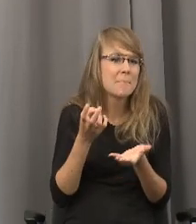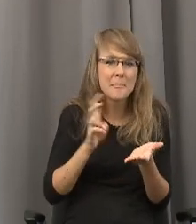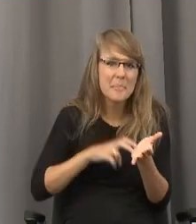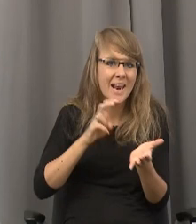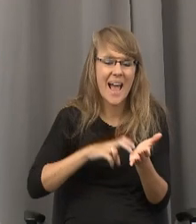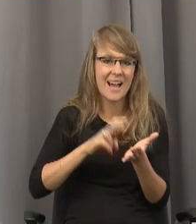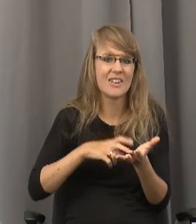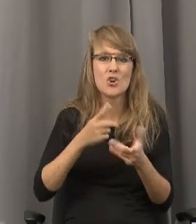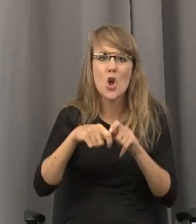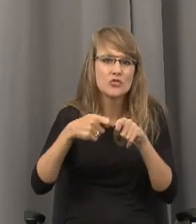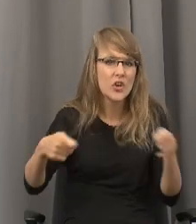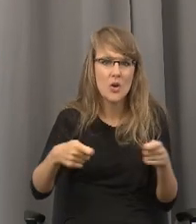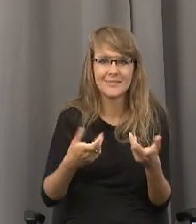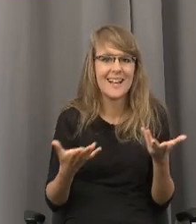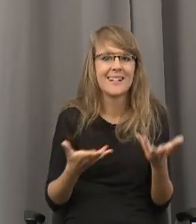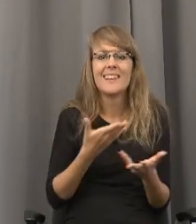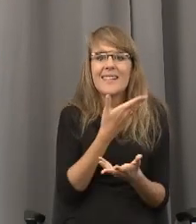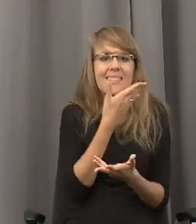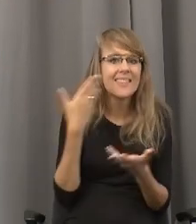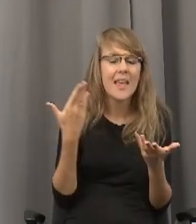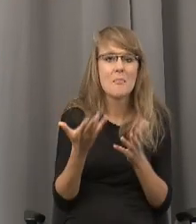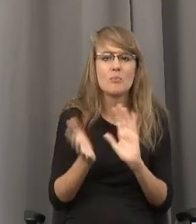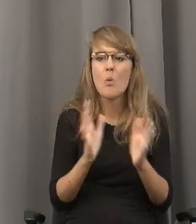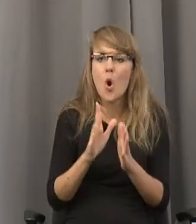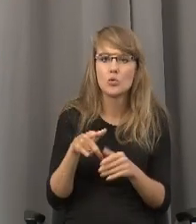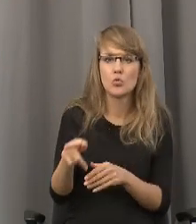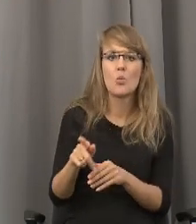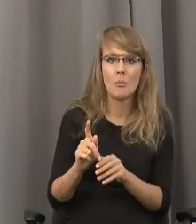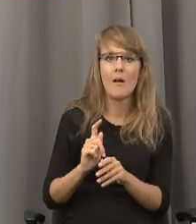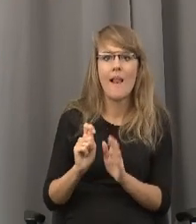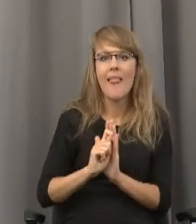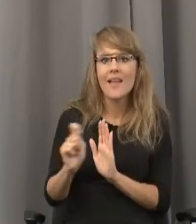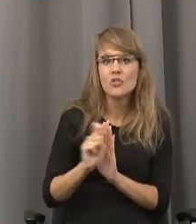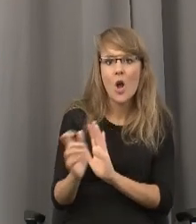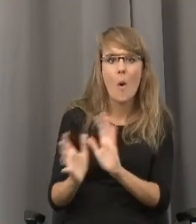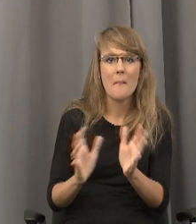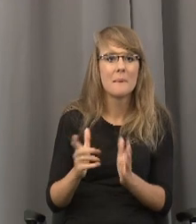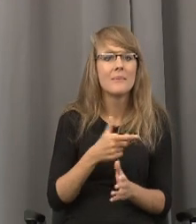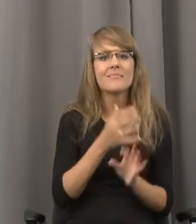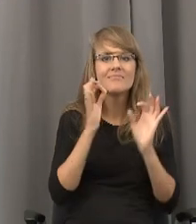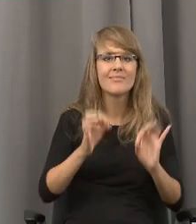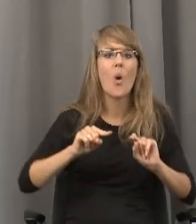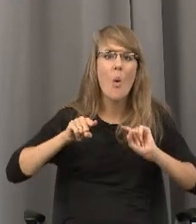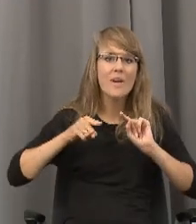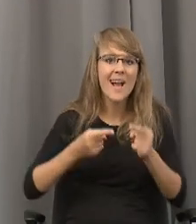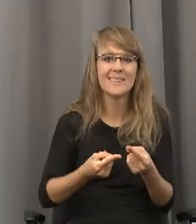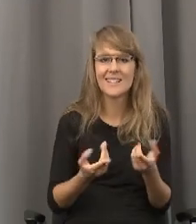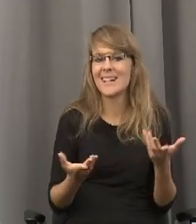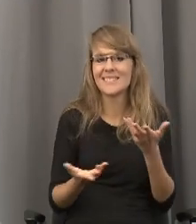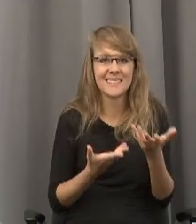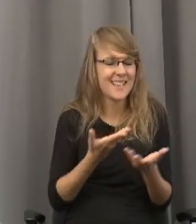brak wypracowania docelowego modelu leczenia i opieki, w szczególności rozwiązań organizacyjnych i standardów